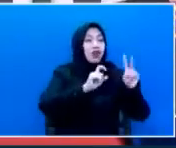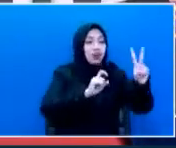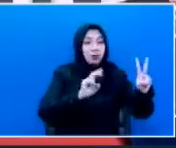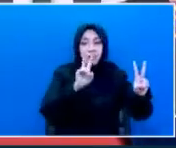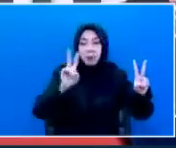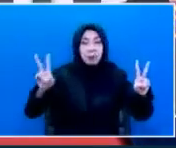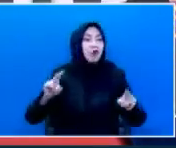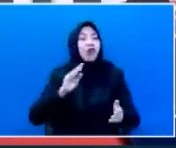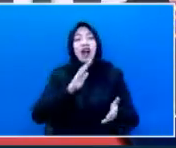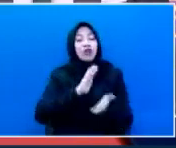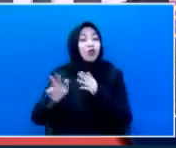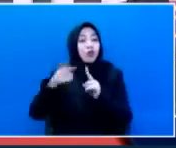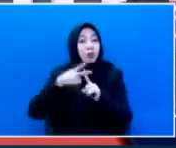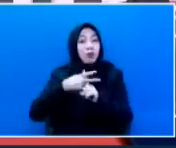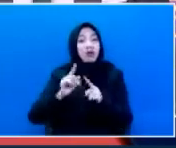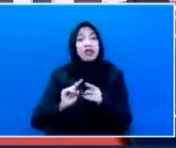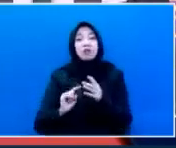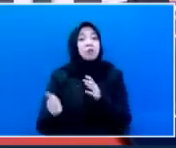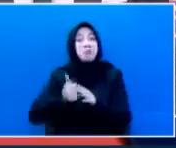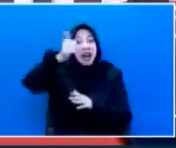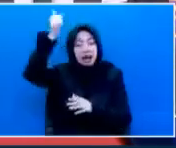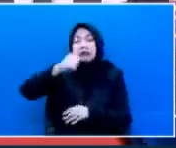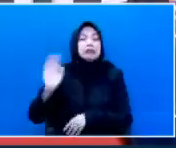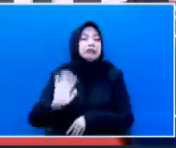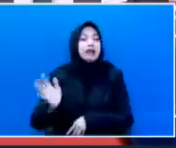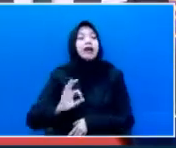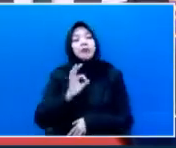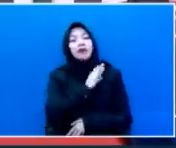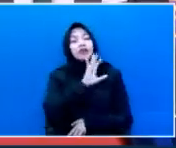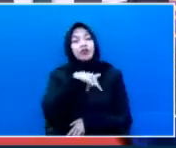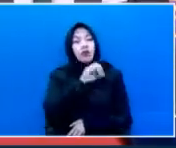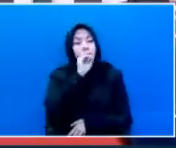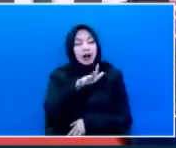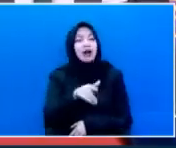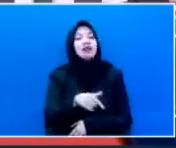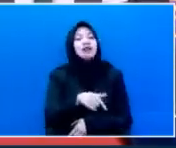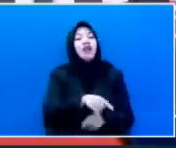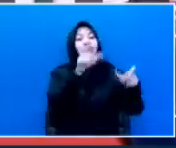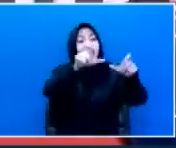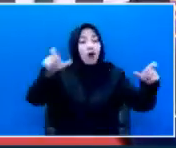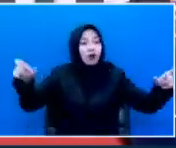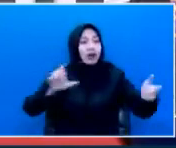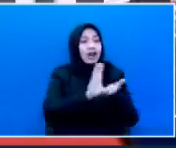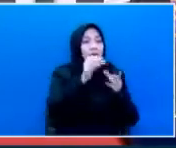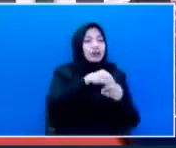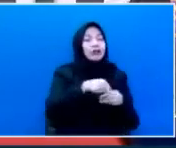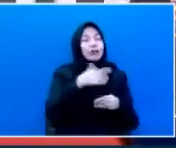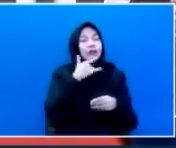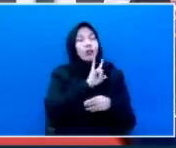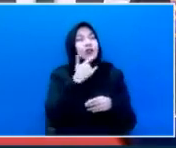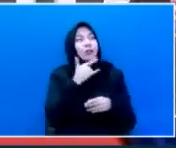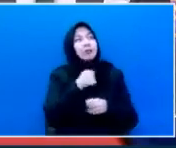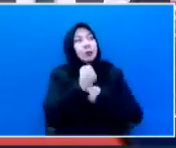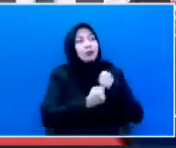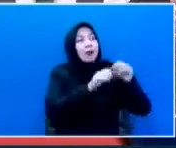itu Presiden Jokowi ingin mengurangi kader kekhawatiran itu cuma kemudian kan ee masyarakat